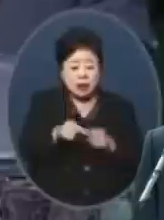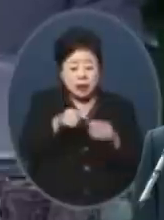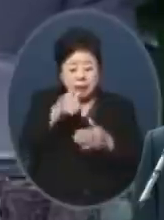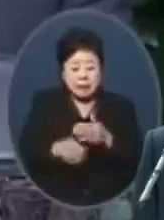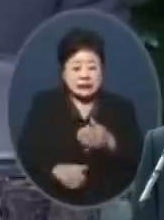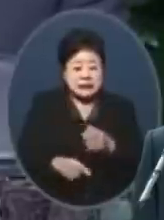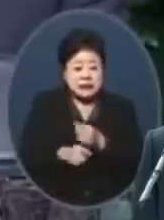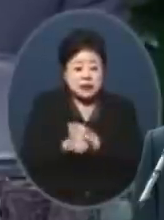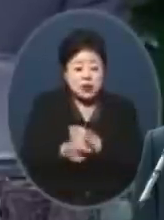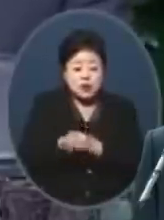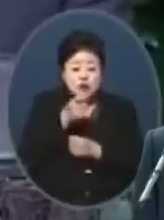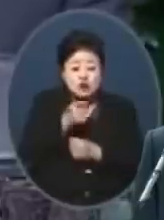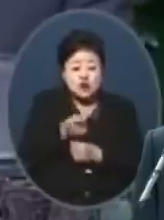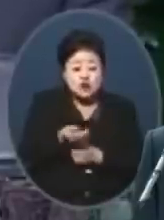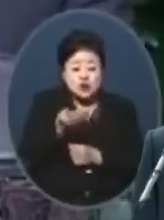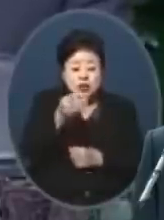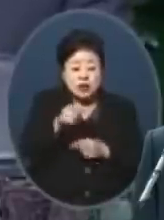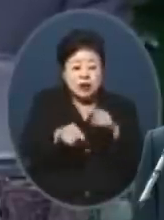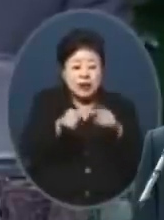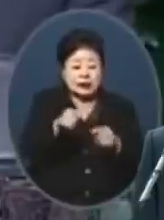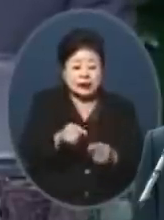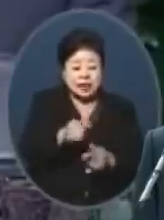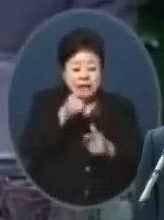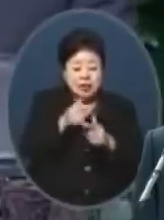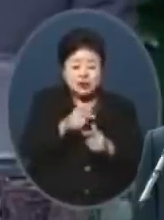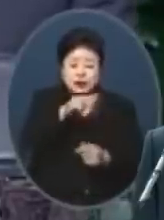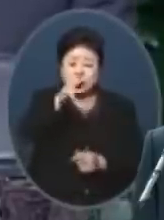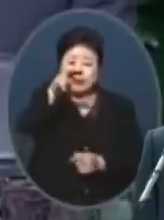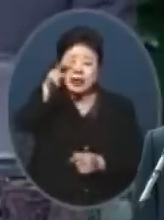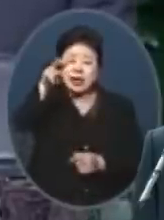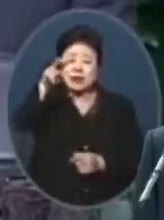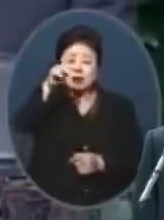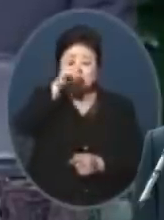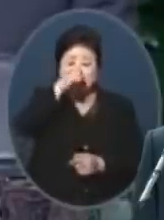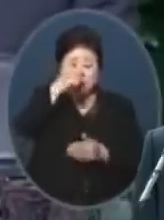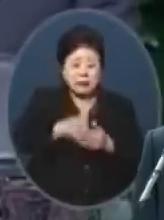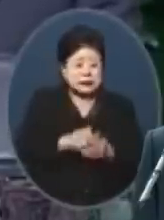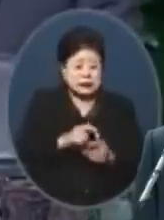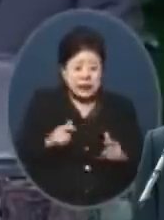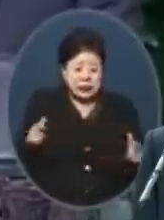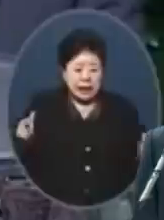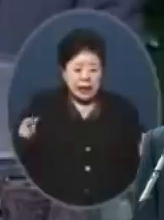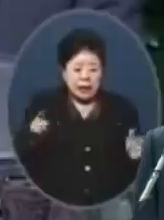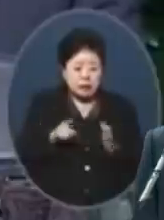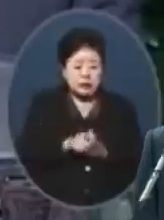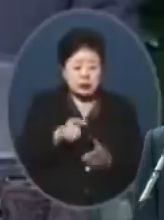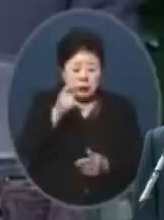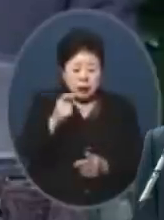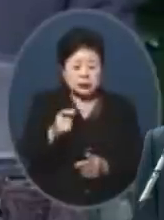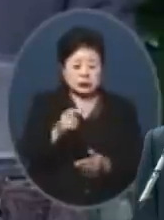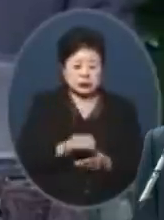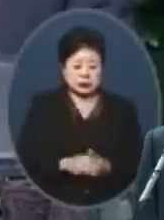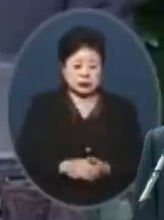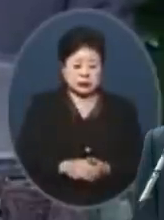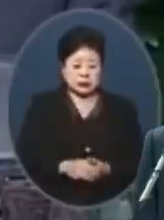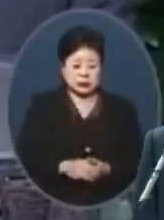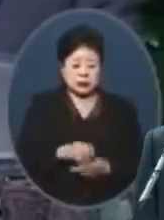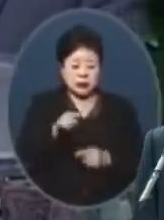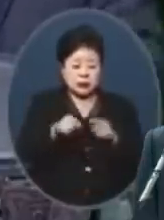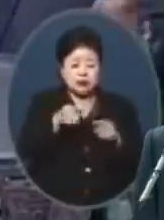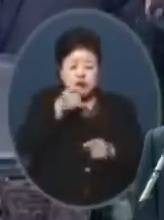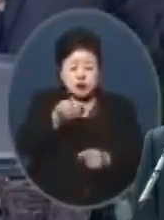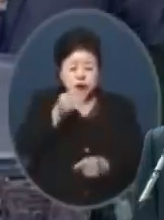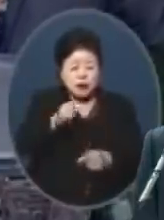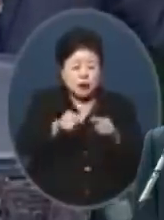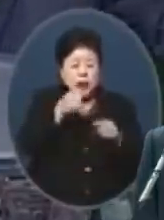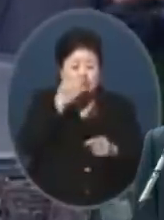것은 물 위에 걸어갈 때 예수님만 바라보고 있으니까 믿음이 흔들리지 않아서 물 위로 걸었습니다.